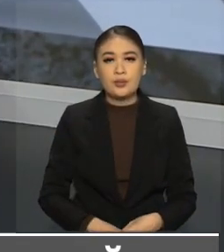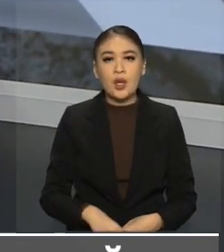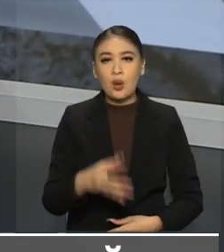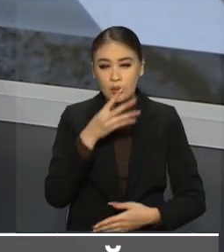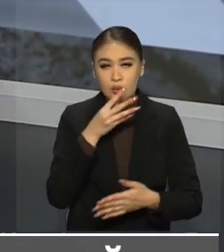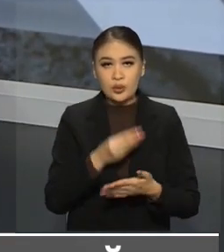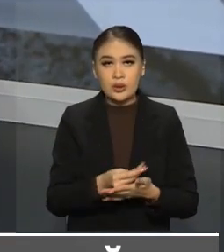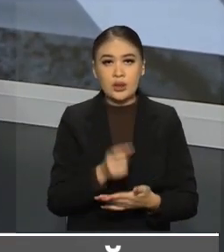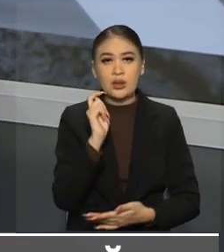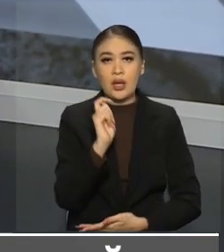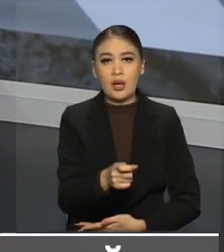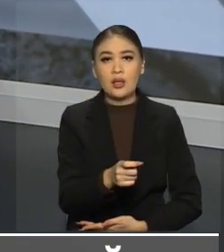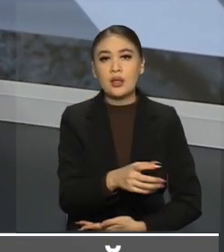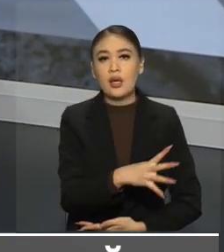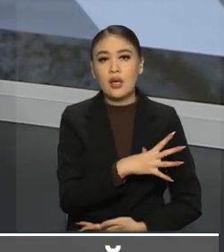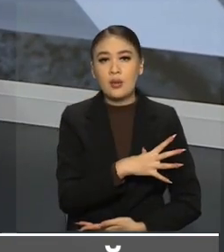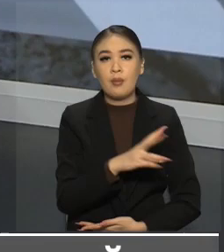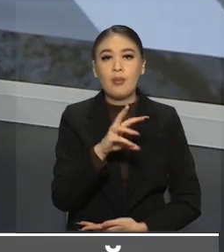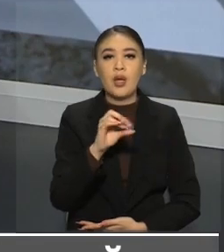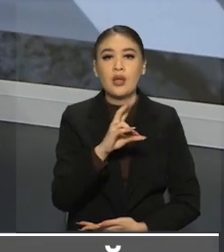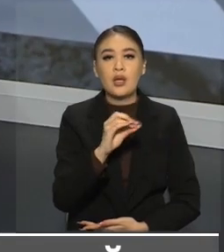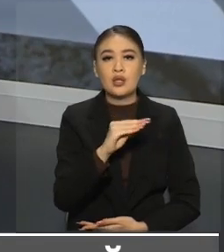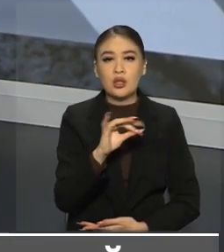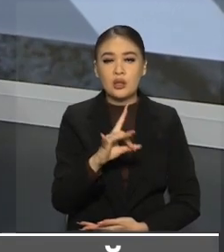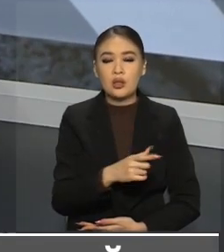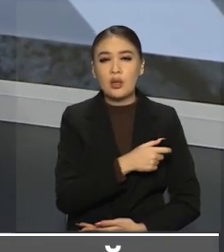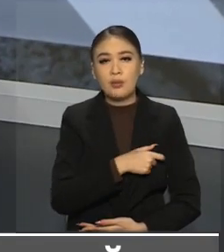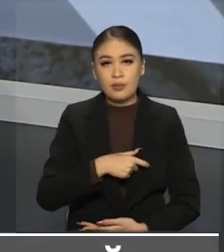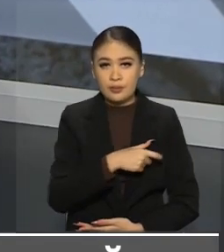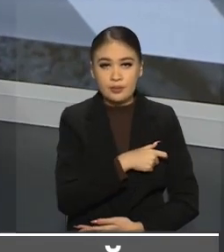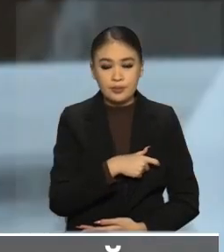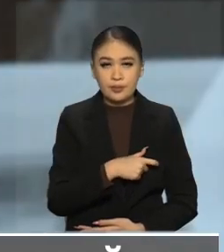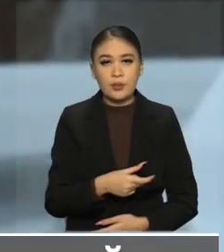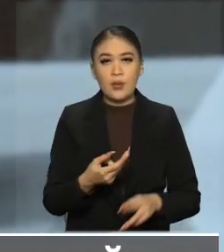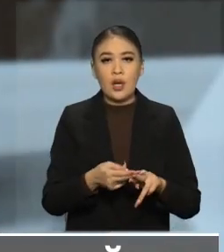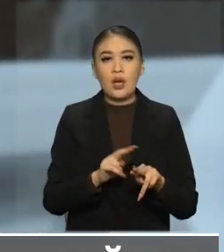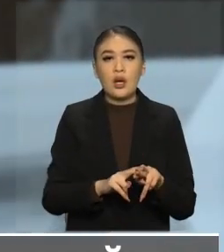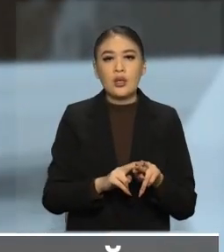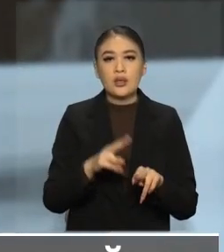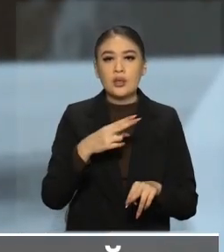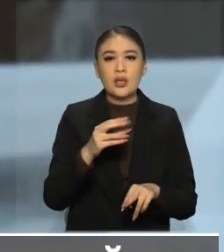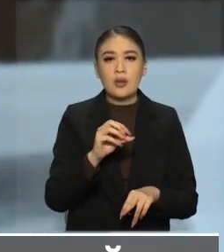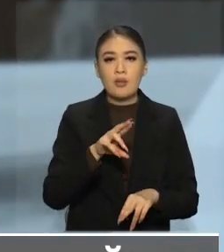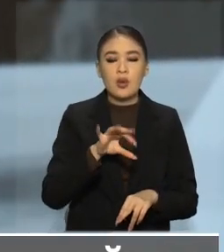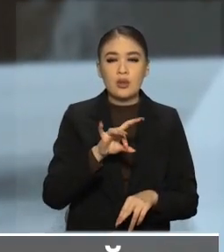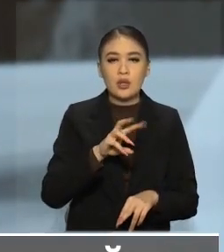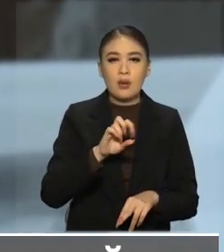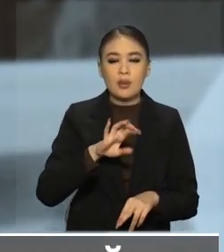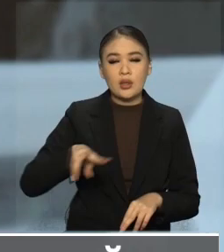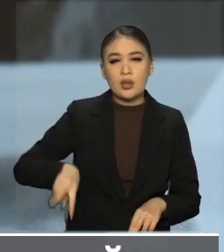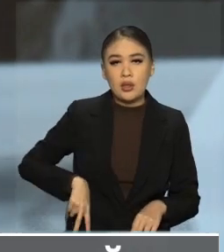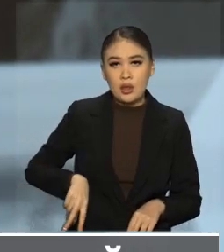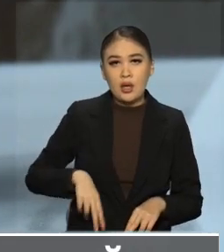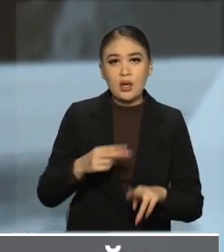өзінің тағайындаған менеджерлері, яғни көмір департаментінің бастығы, бірде